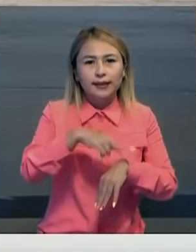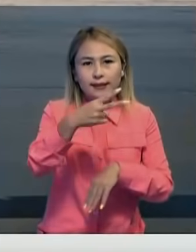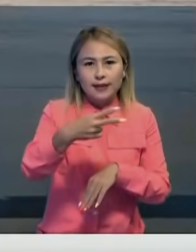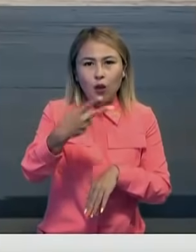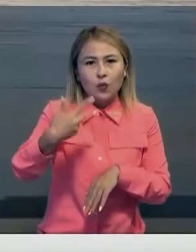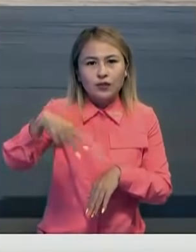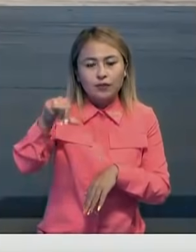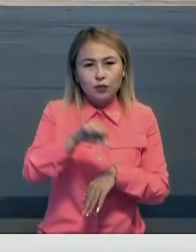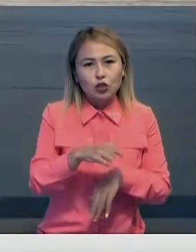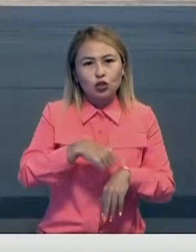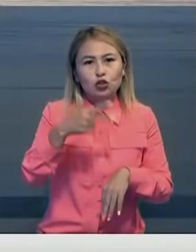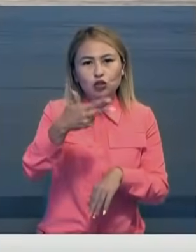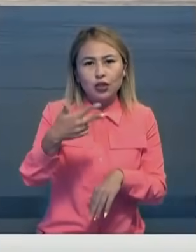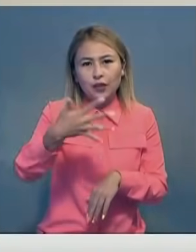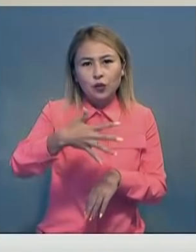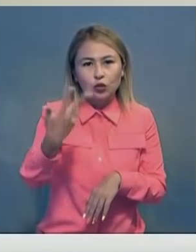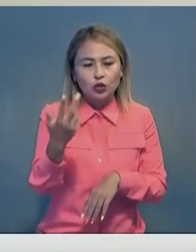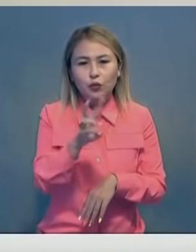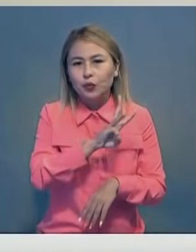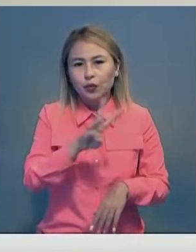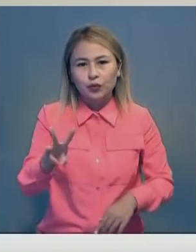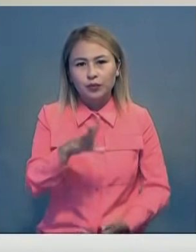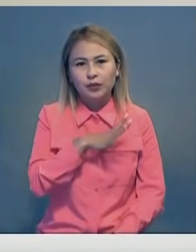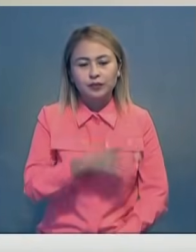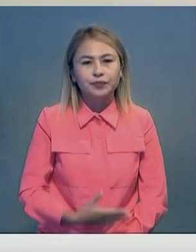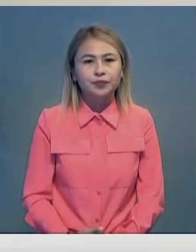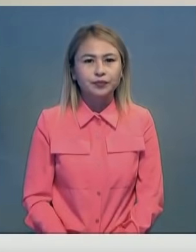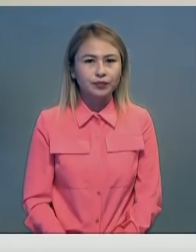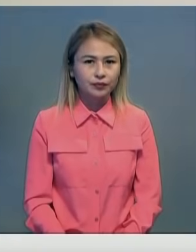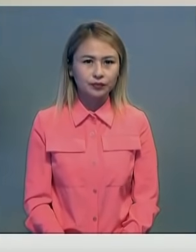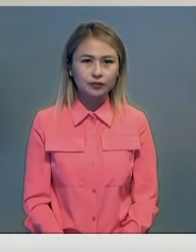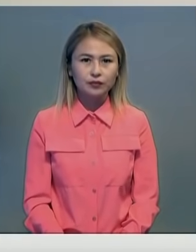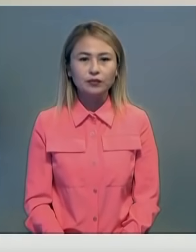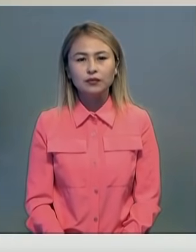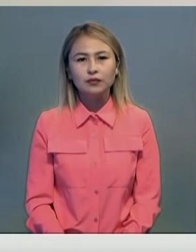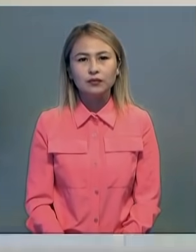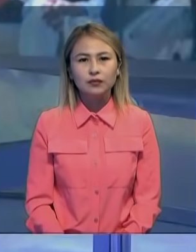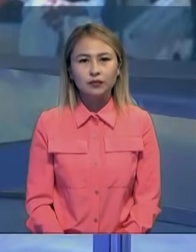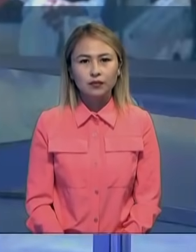сағат 30 минуттан 3 сағат 53 минутқа дейін ұзарған.